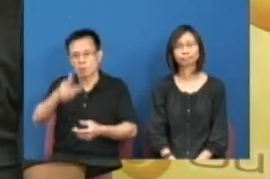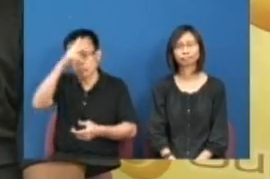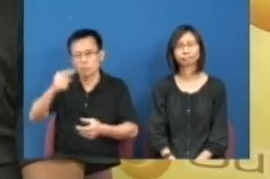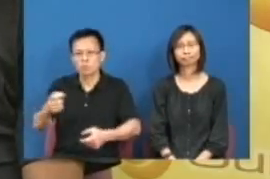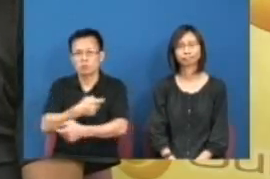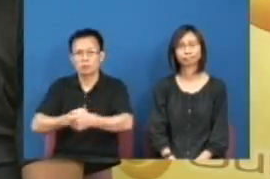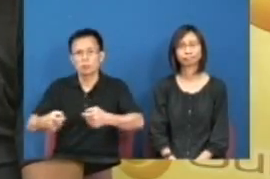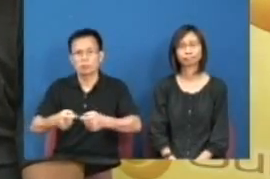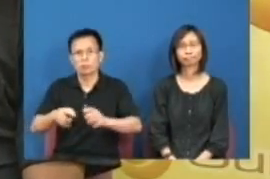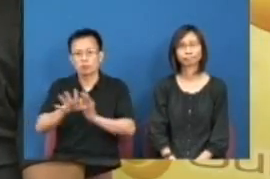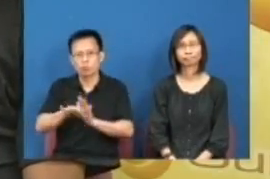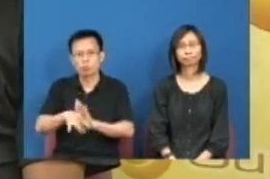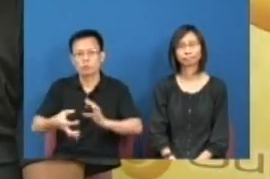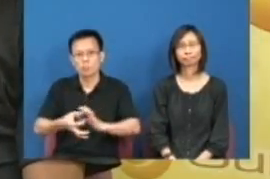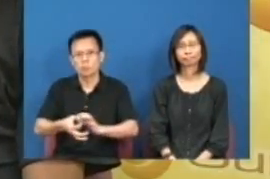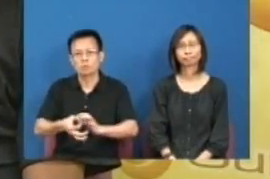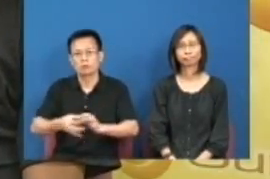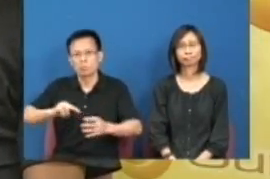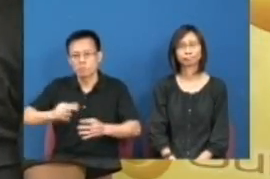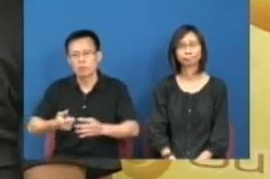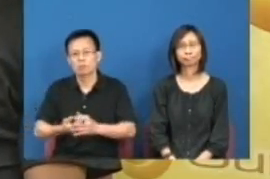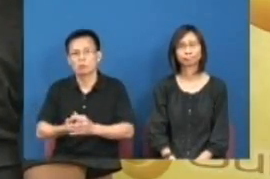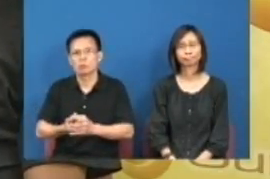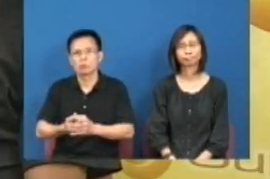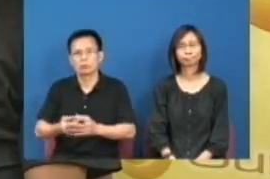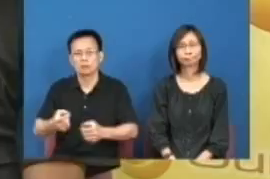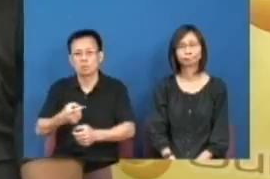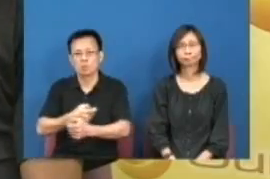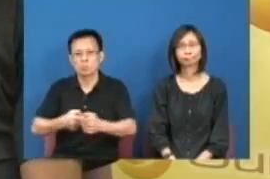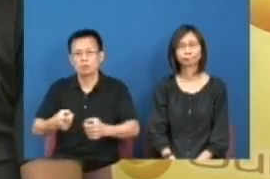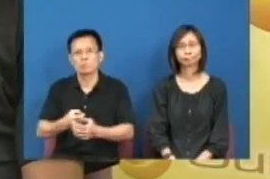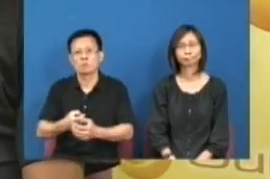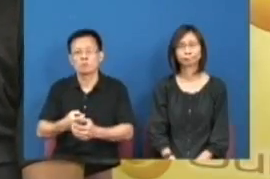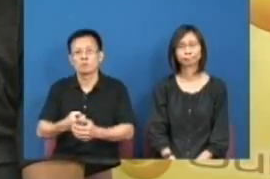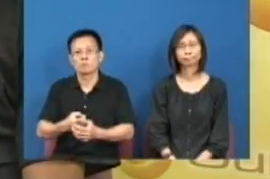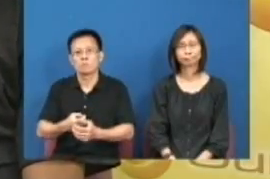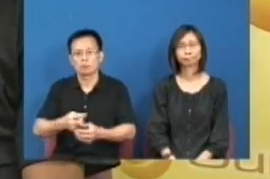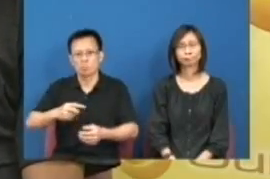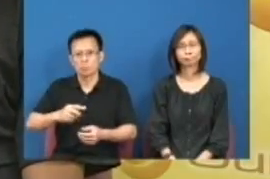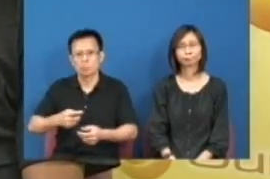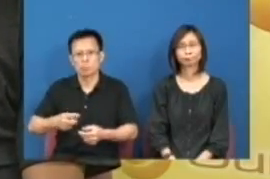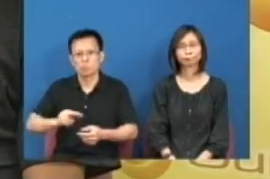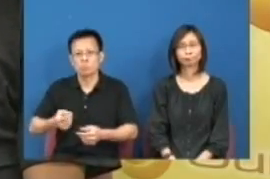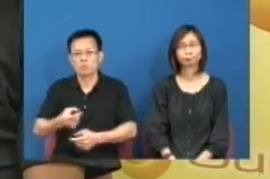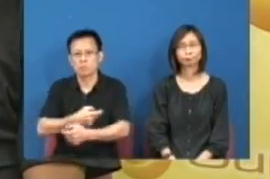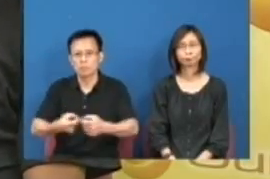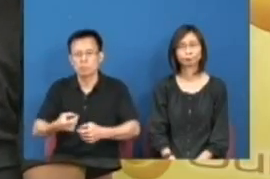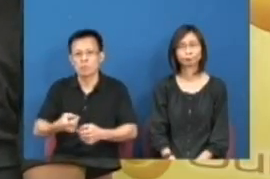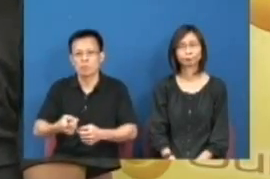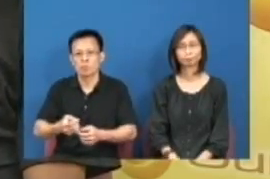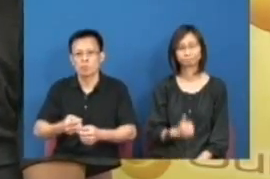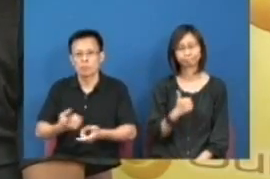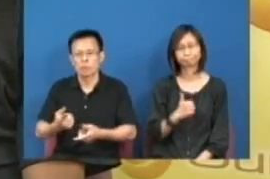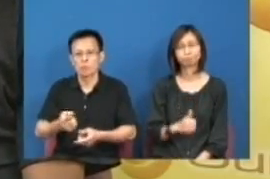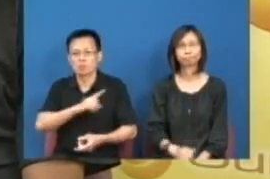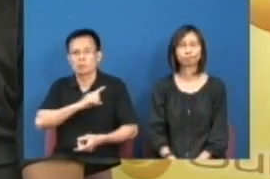易轉化成為資本，咁當然兩回事啦。因為如果你轉化成為資本嘅時候，就大家各顯神通揾錢噶啦嘛，